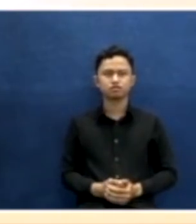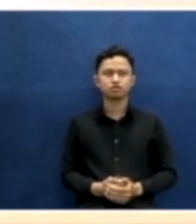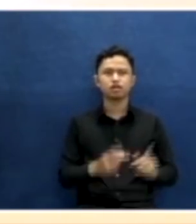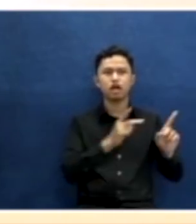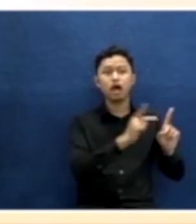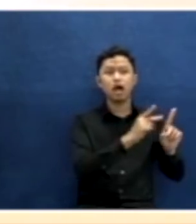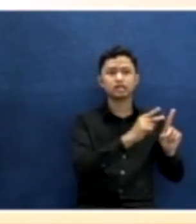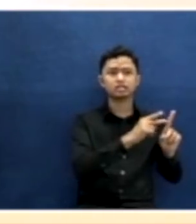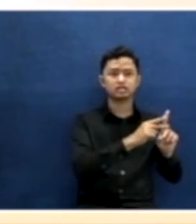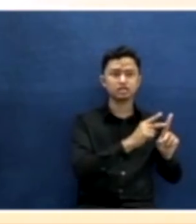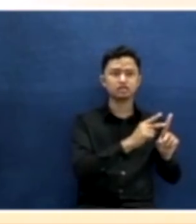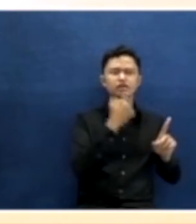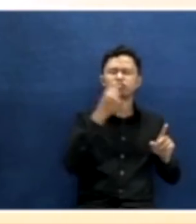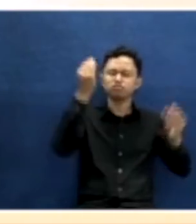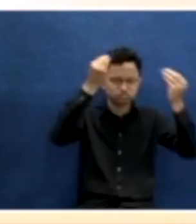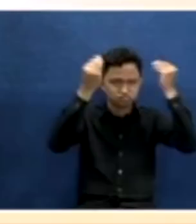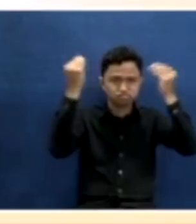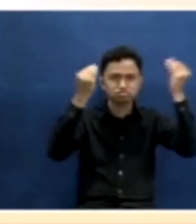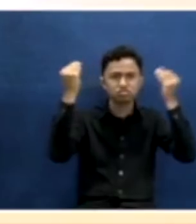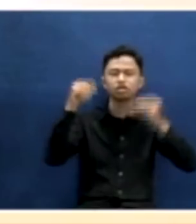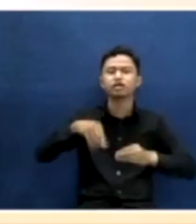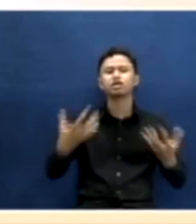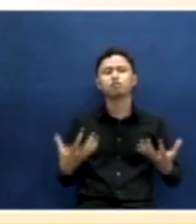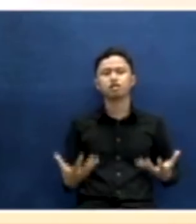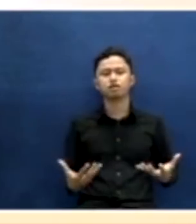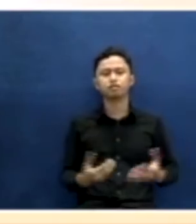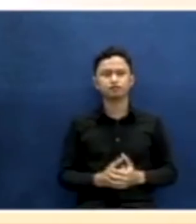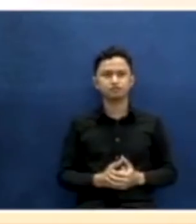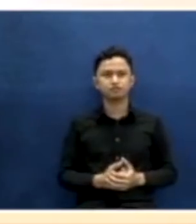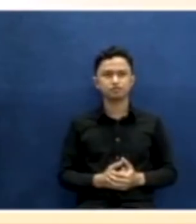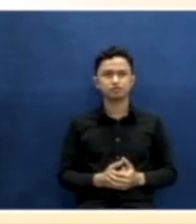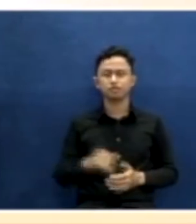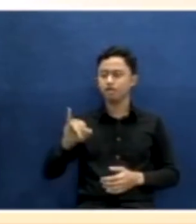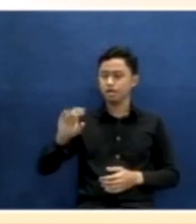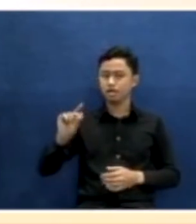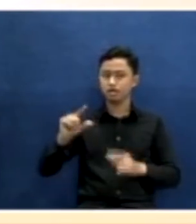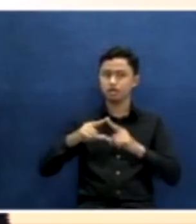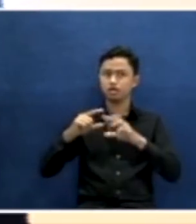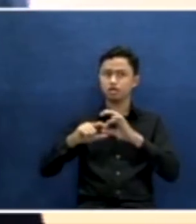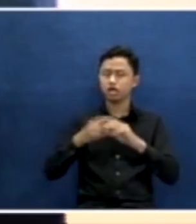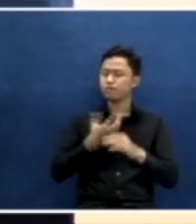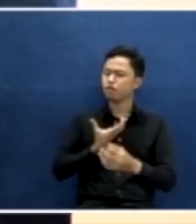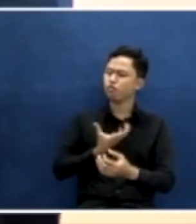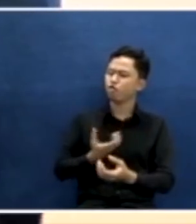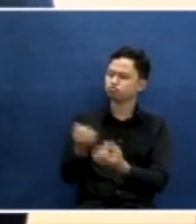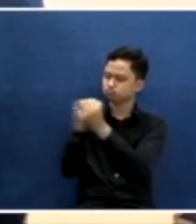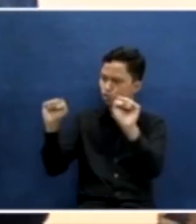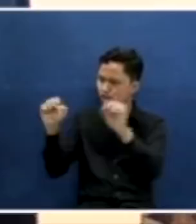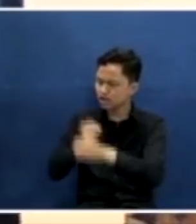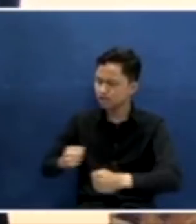stress sempat frustasi ini gimana Hai Vira ini tidak bisa saya kendalikan